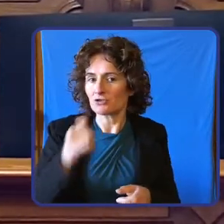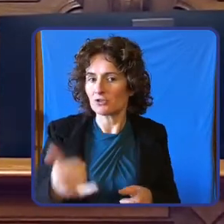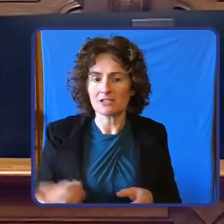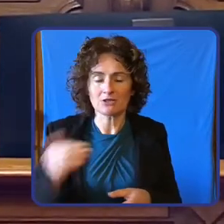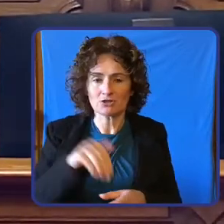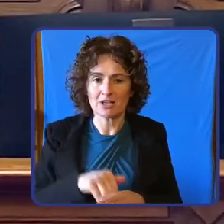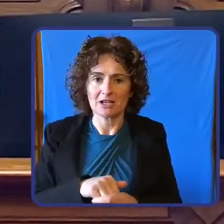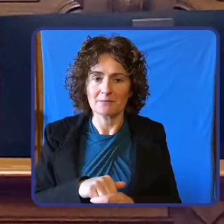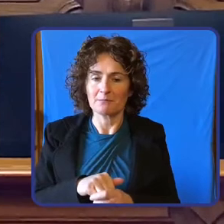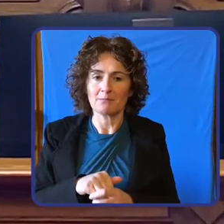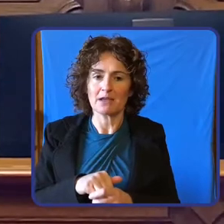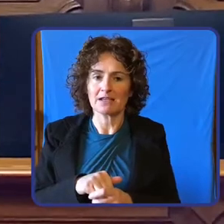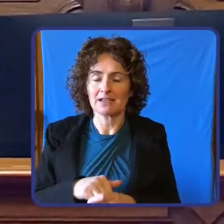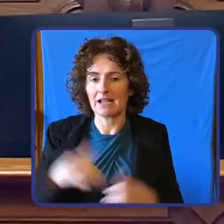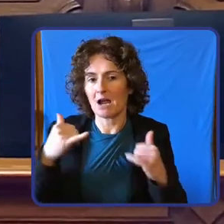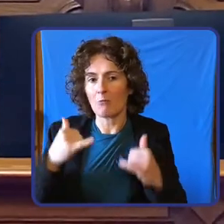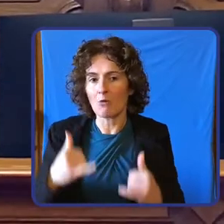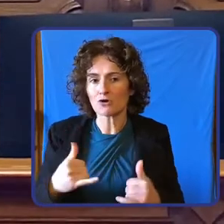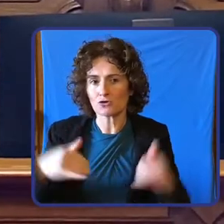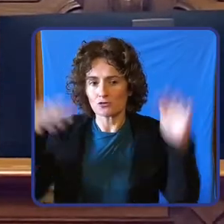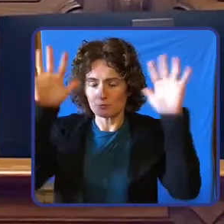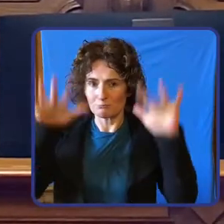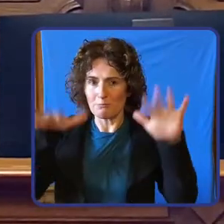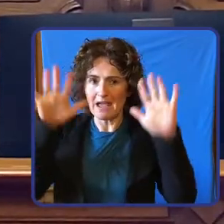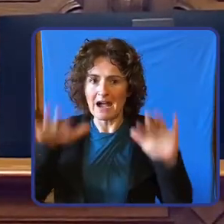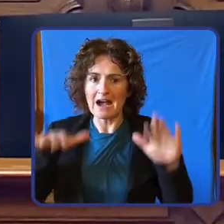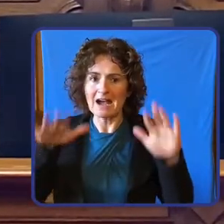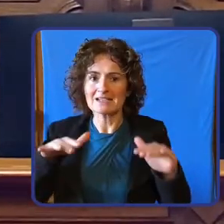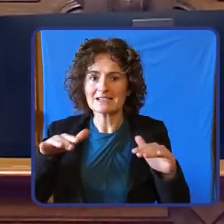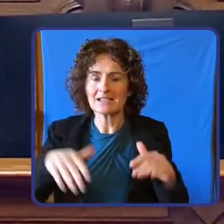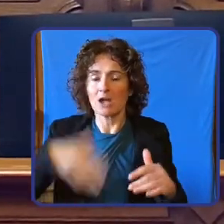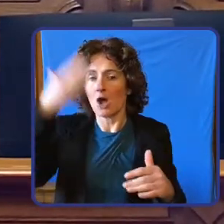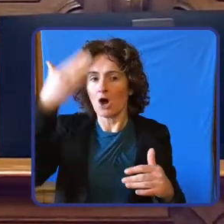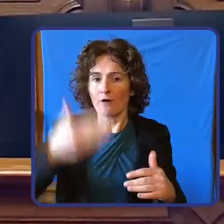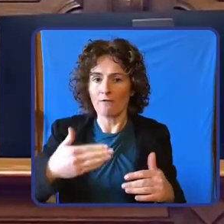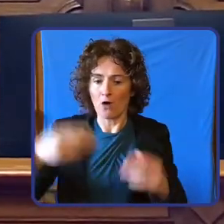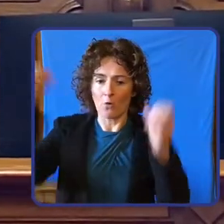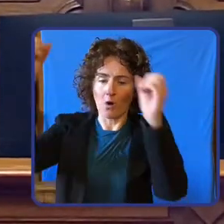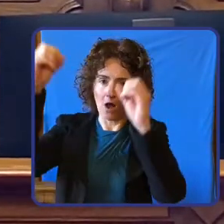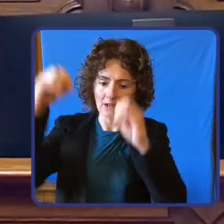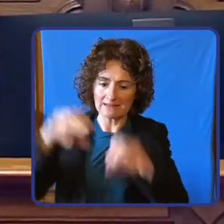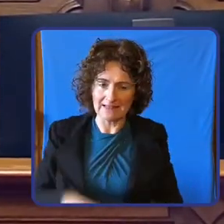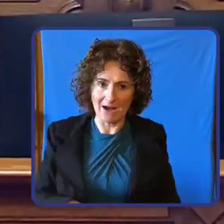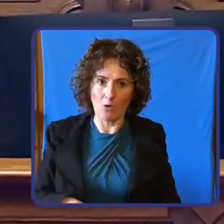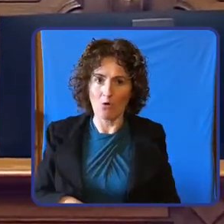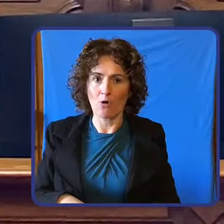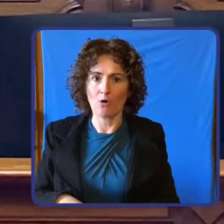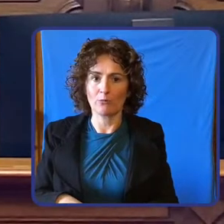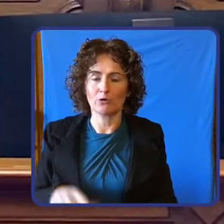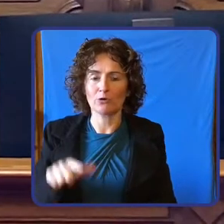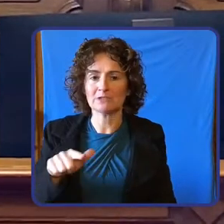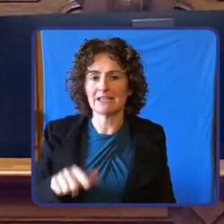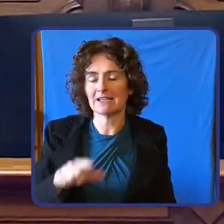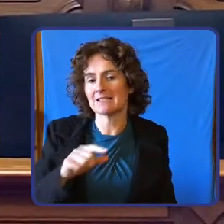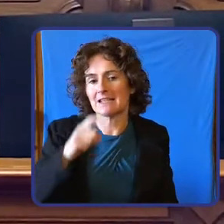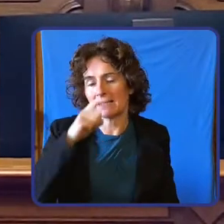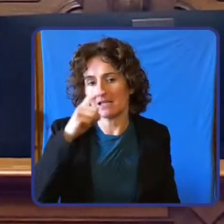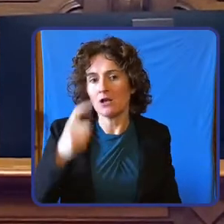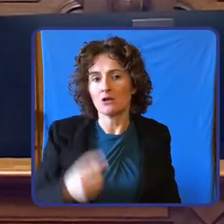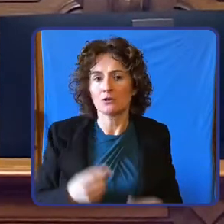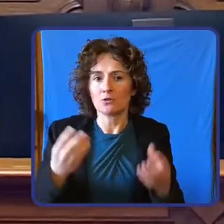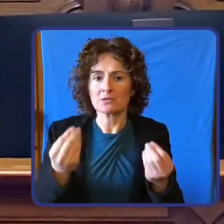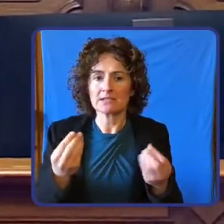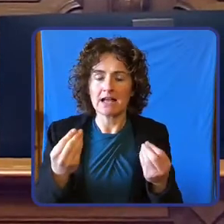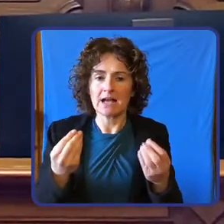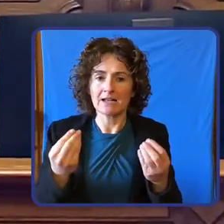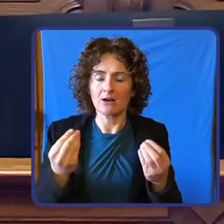víz. Leesett a falról a vakolat, és a többi. Tehát egy nagyon rosszul, hibásan kivitelezett, de valamiért